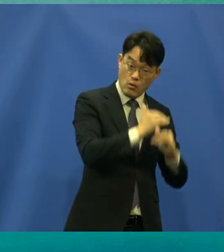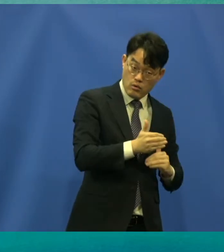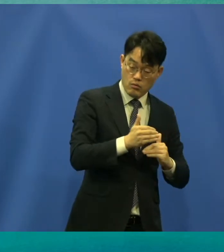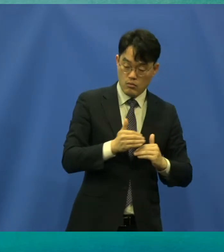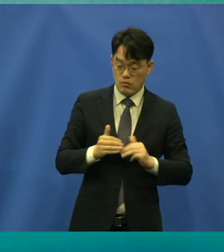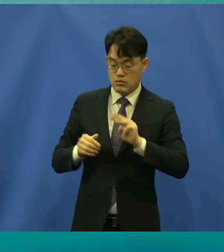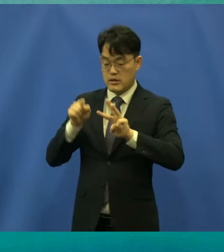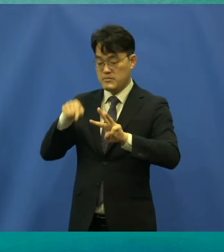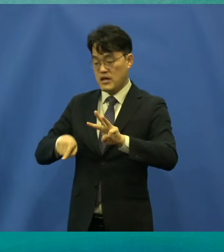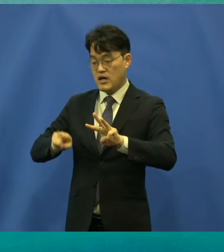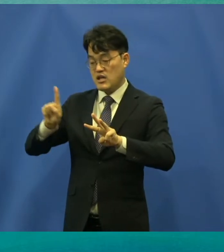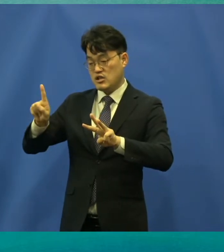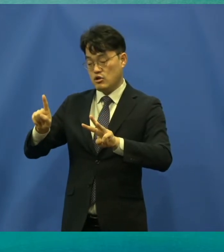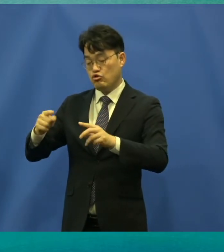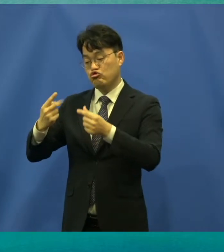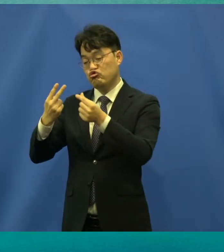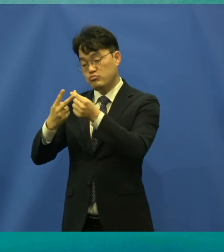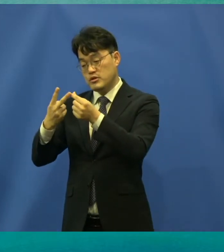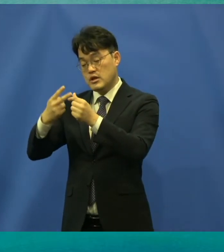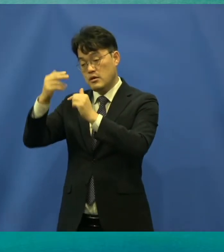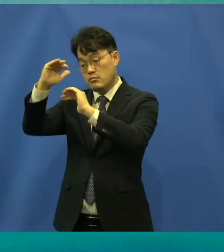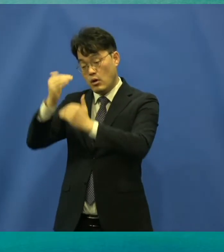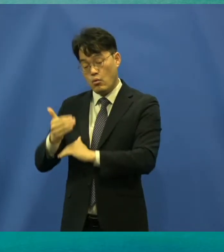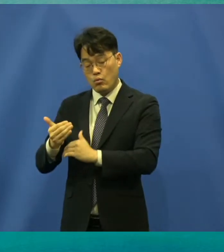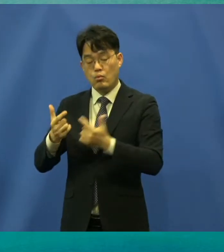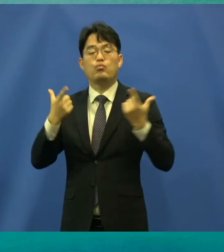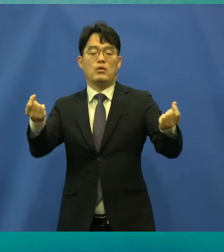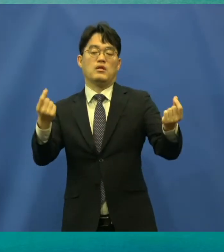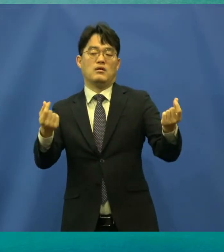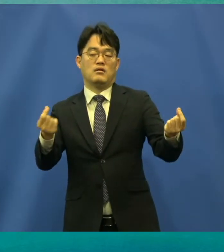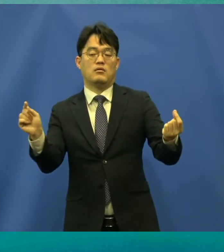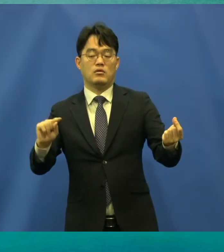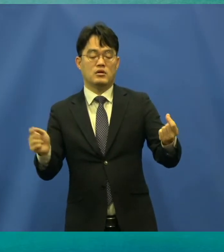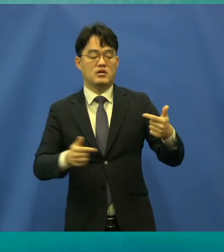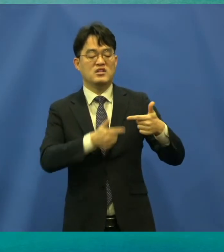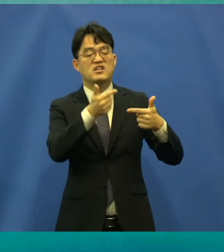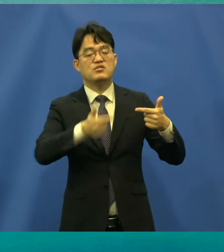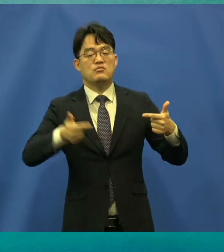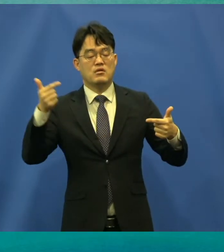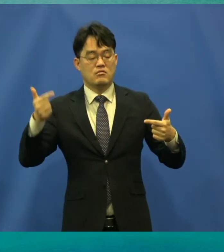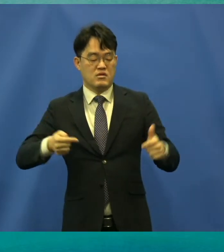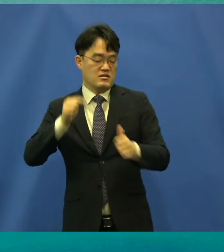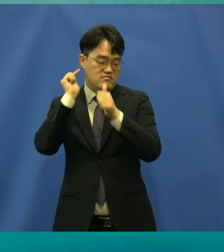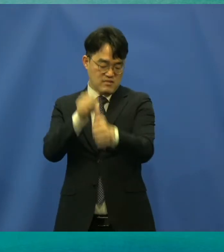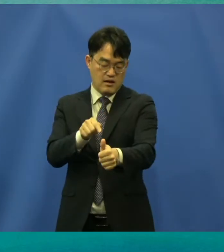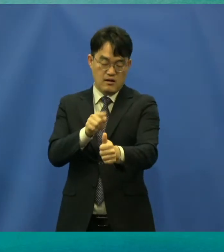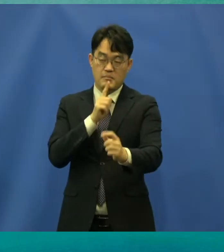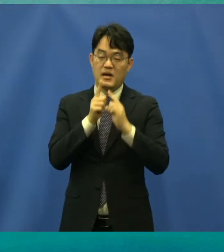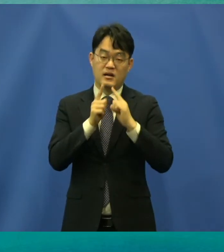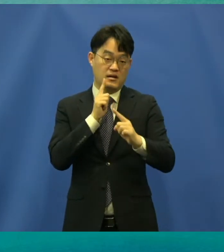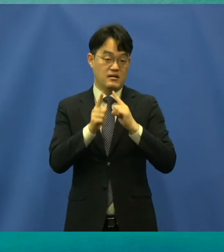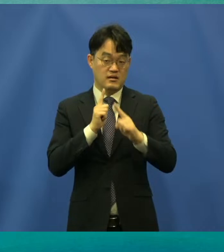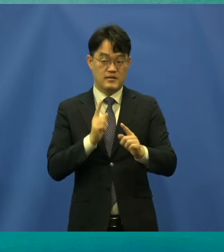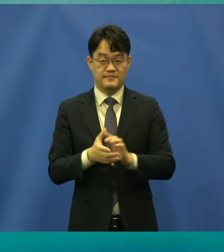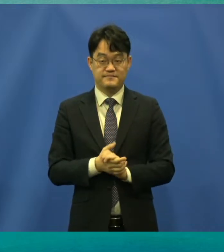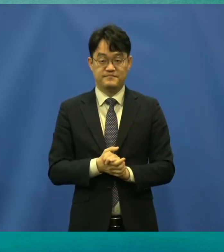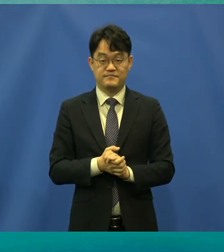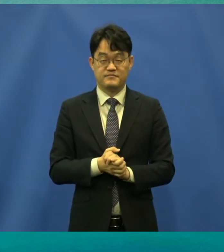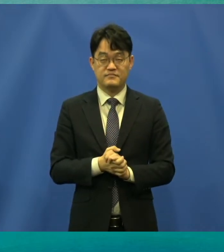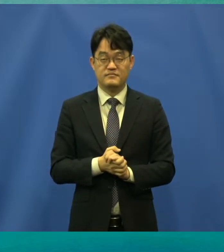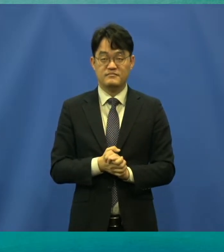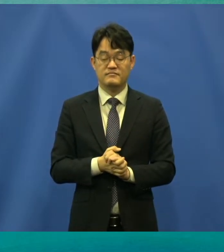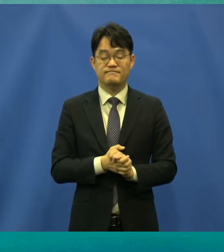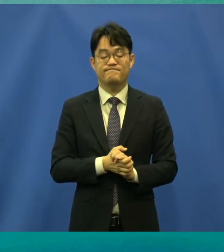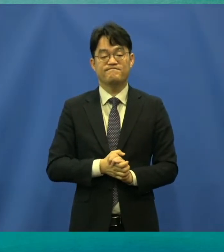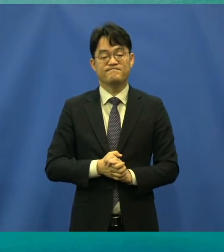출발은 새로의 시작도 역시 말씀으로 시작이 됩니다. 말씀. 그러니까 메시지가 중요한